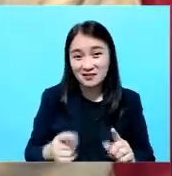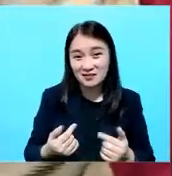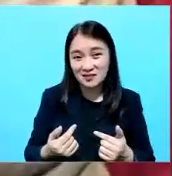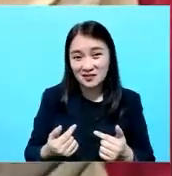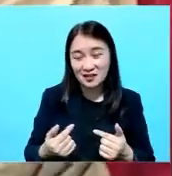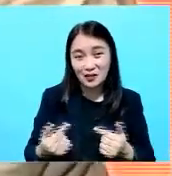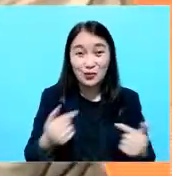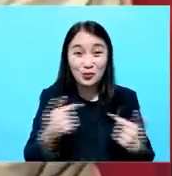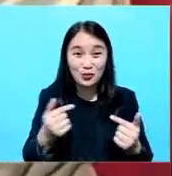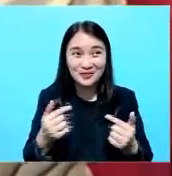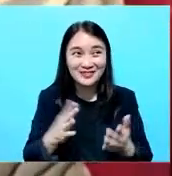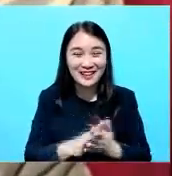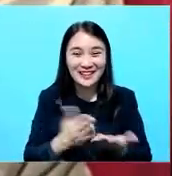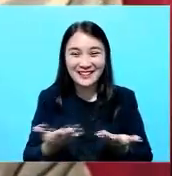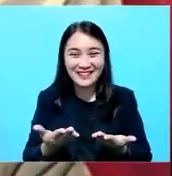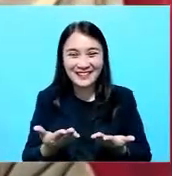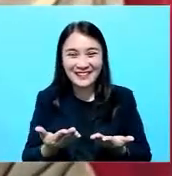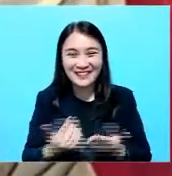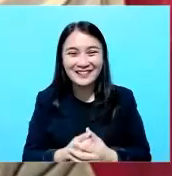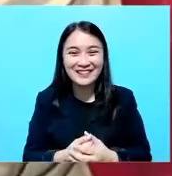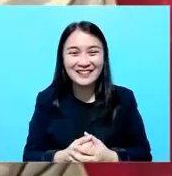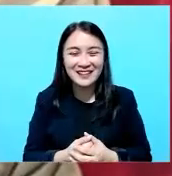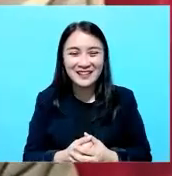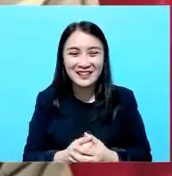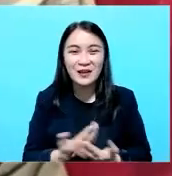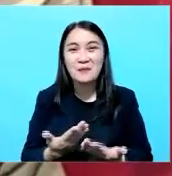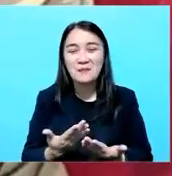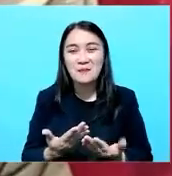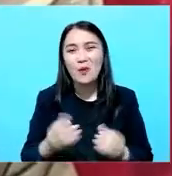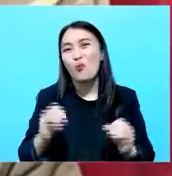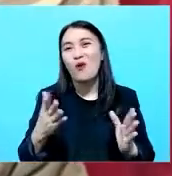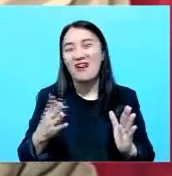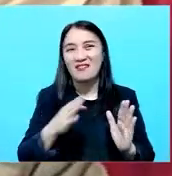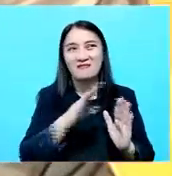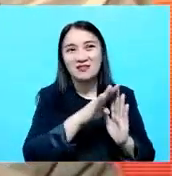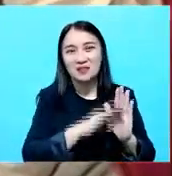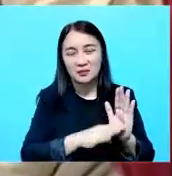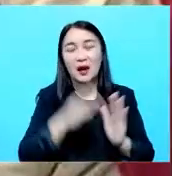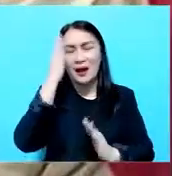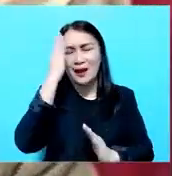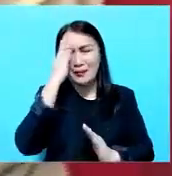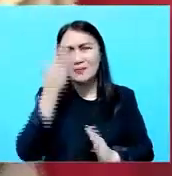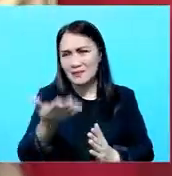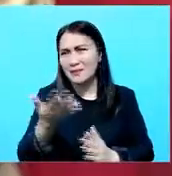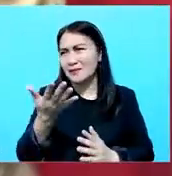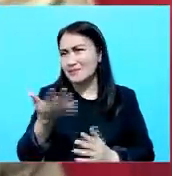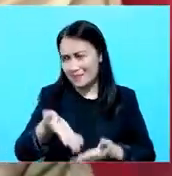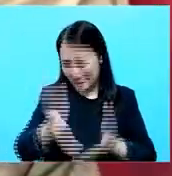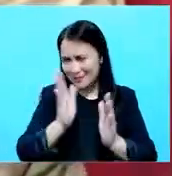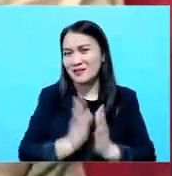Kasi sa eksena namin ni Labi, kadalasan wala na kaming script. Alam mo na yan kung ano sasabihin mo. Kasi sabi ko nga, bilang